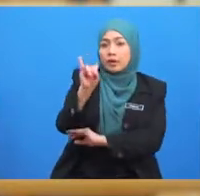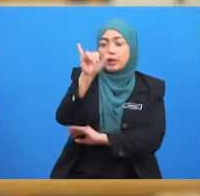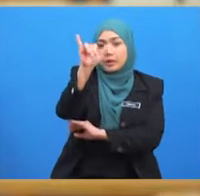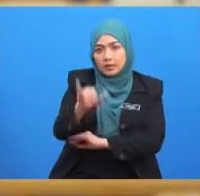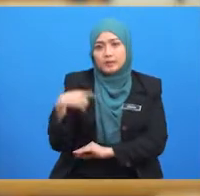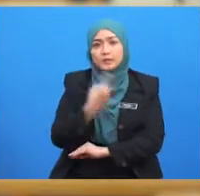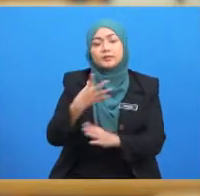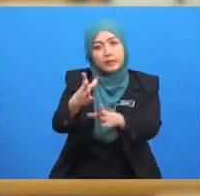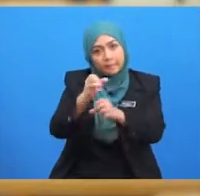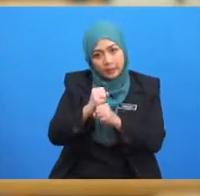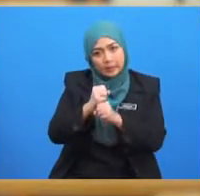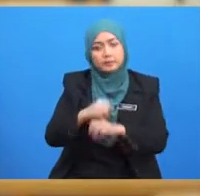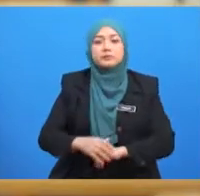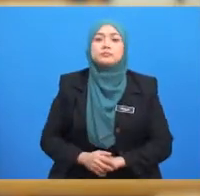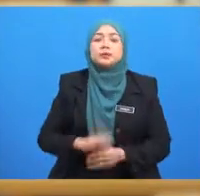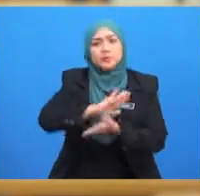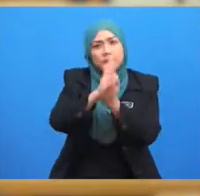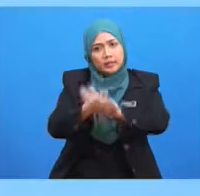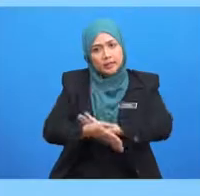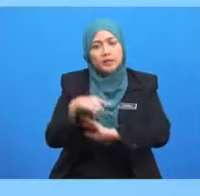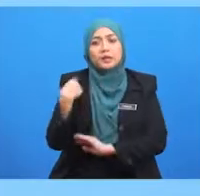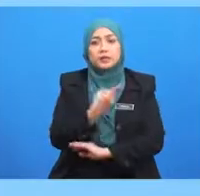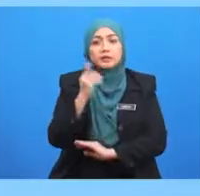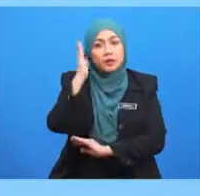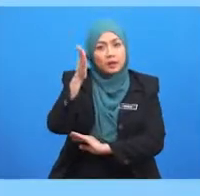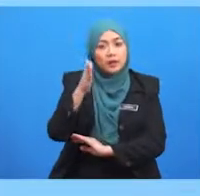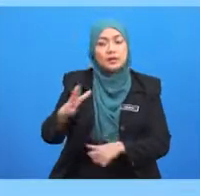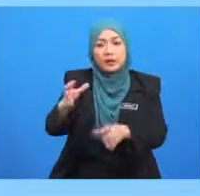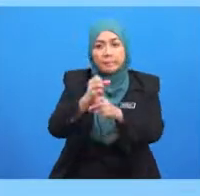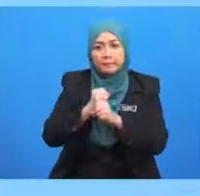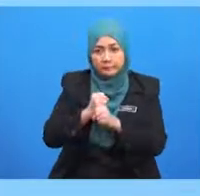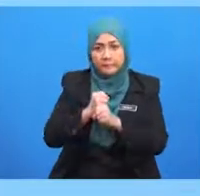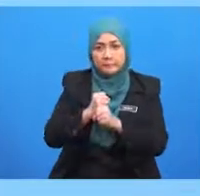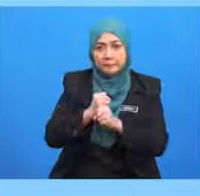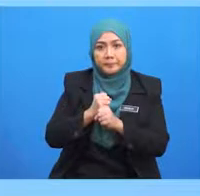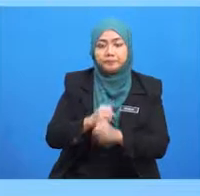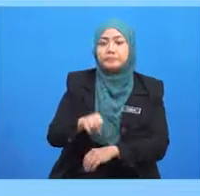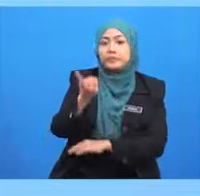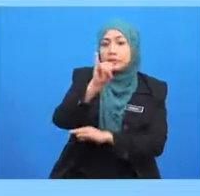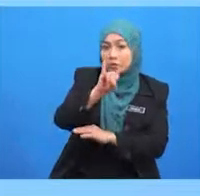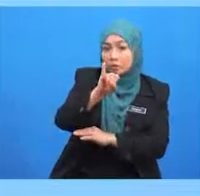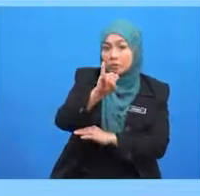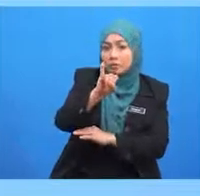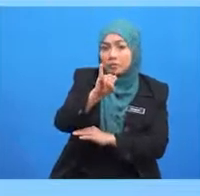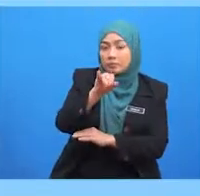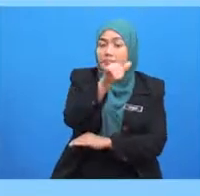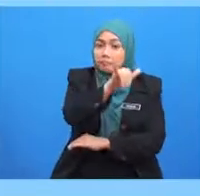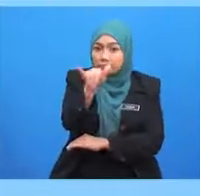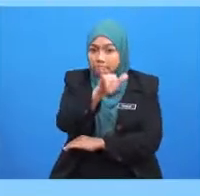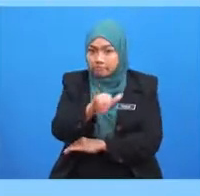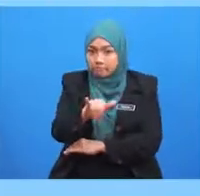di pergi jadi kita akan menggunakan rumus nyembur indeks